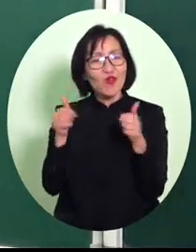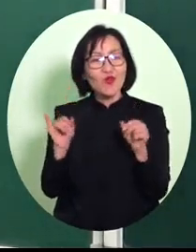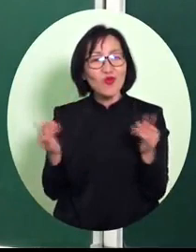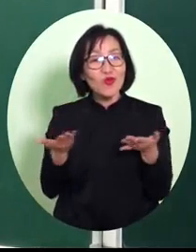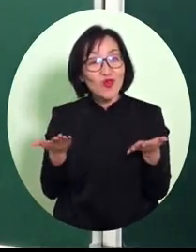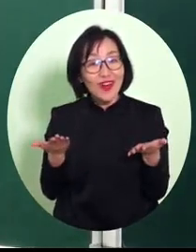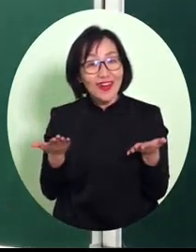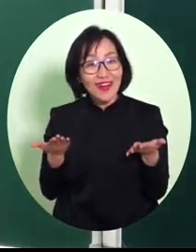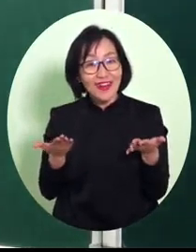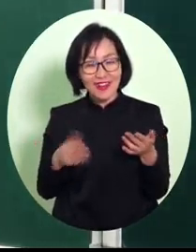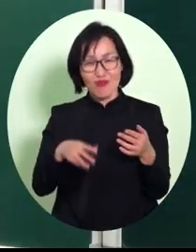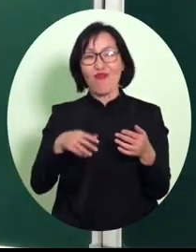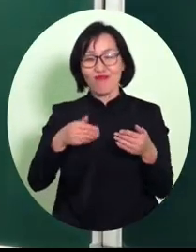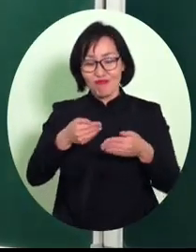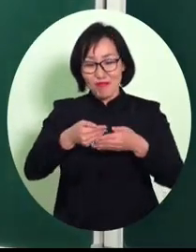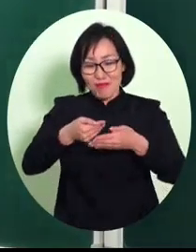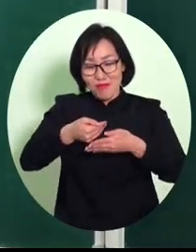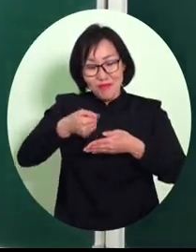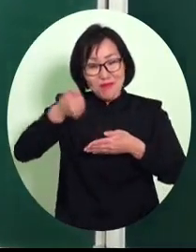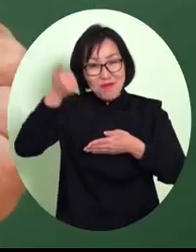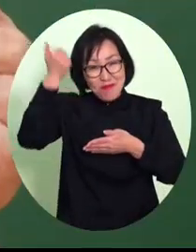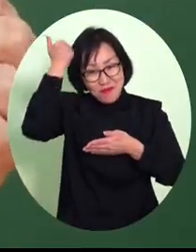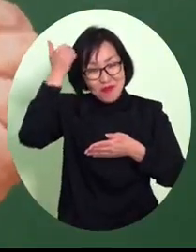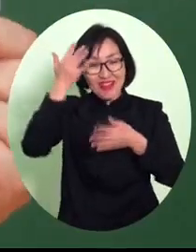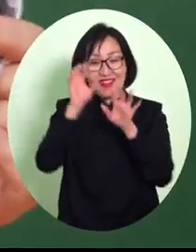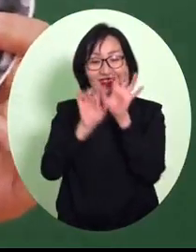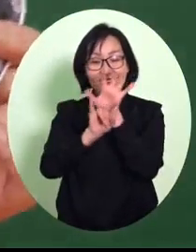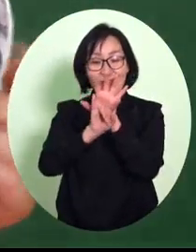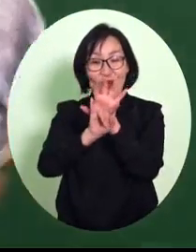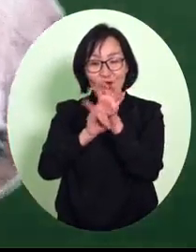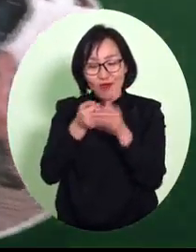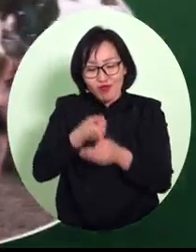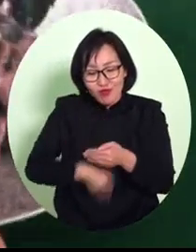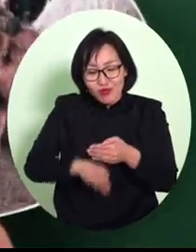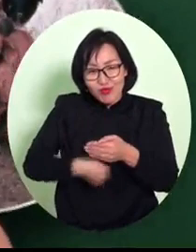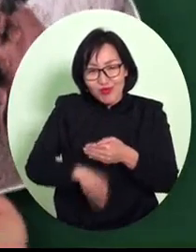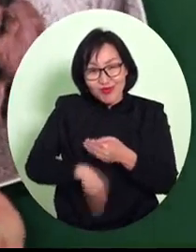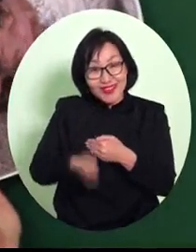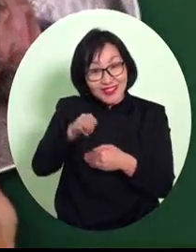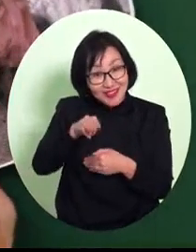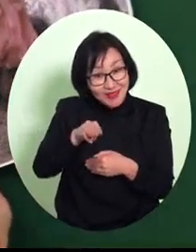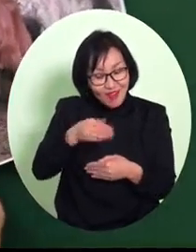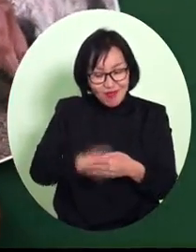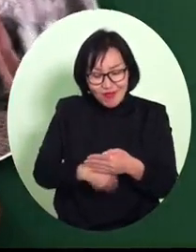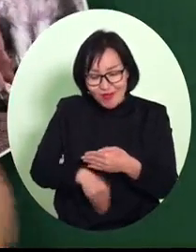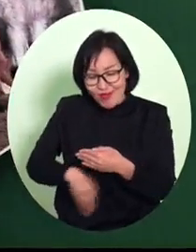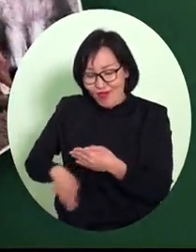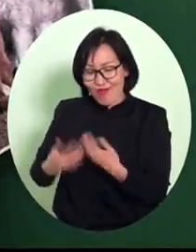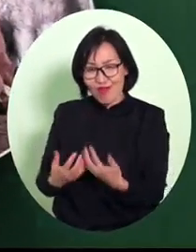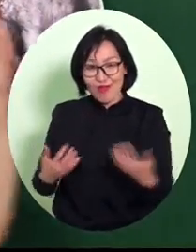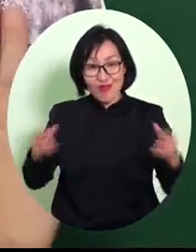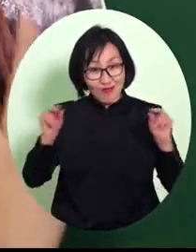Хамгийн гоё нь юу байдаг вүлээ? Өө мал төлөлдөг. Мал төлөлдөг тийм ээ? За мал төлөлж эхэлдэг